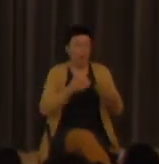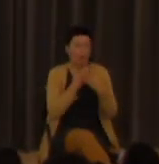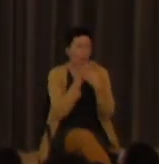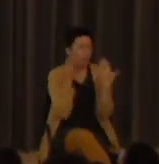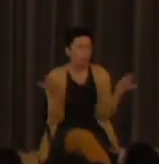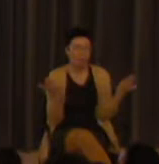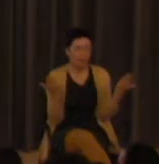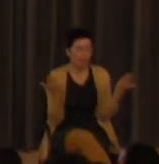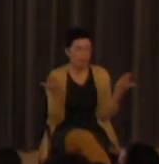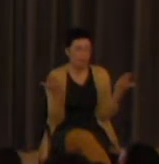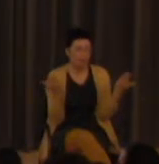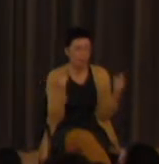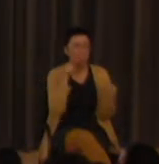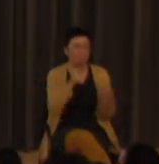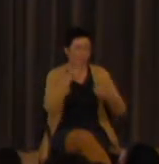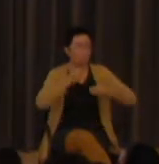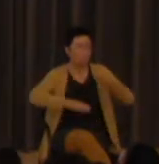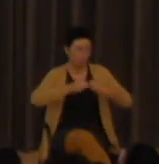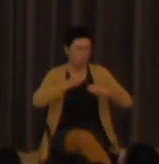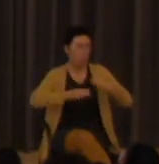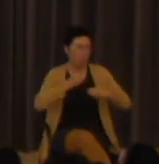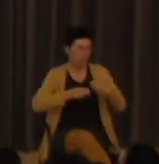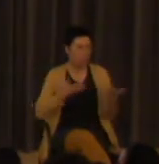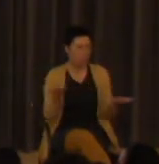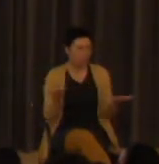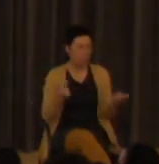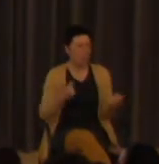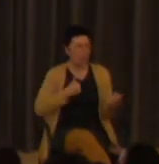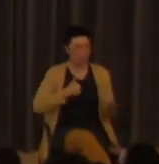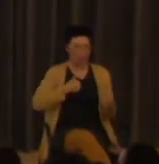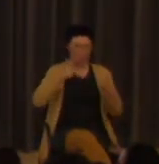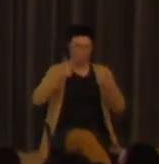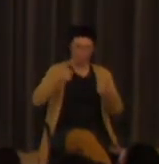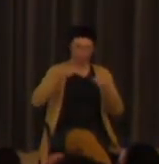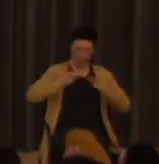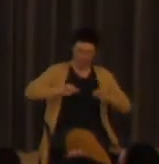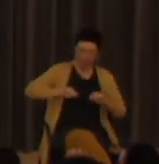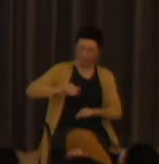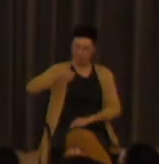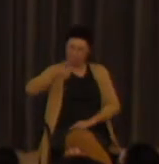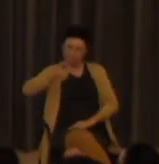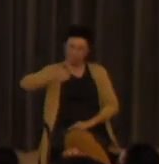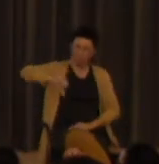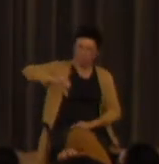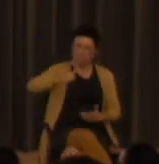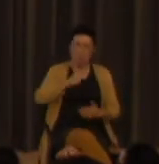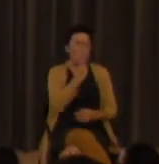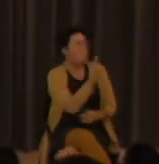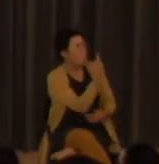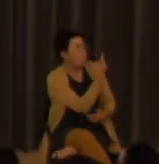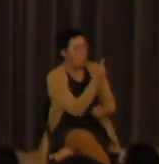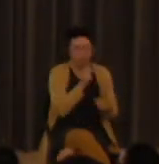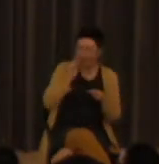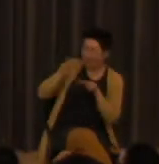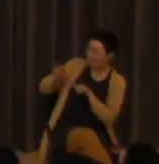això? Qui revisa, qui avalua la docència que jo estic donant? Com regulem tot això? És una situació ben estranya.